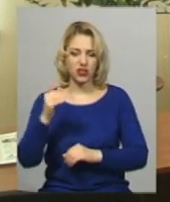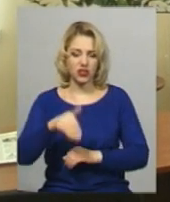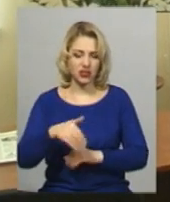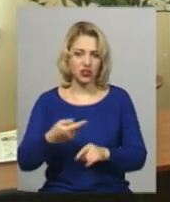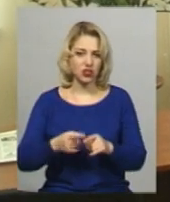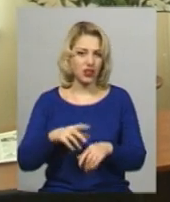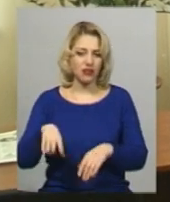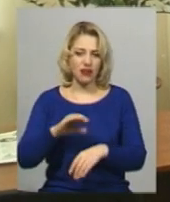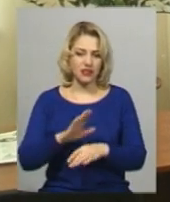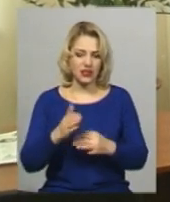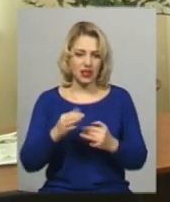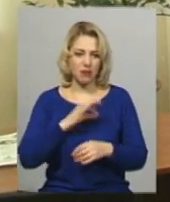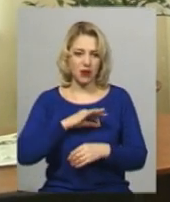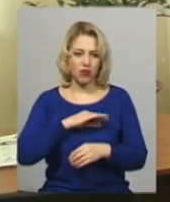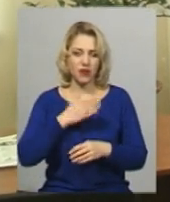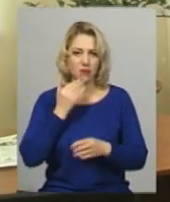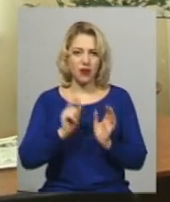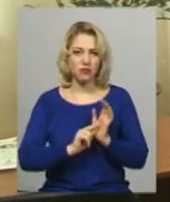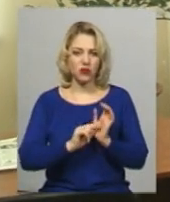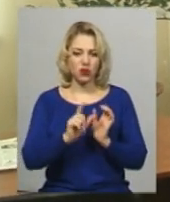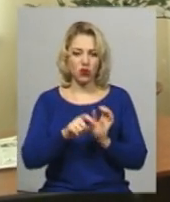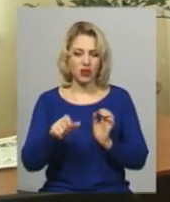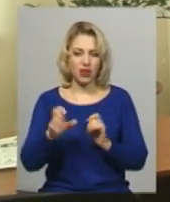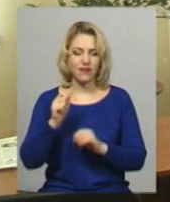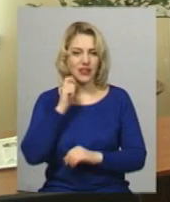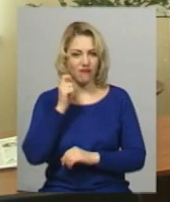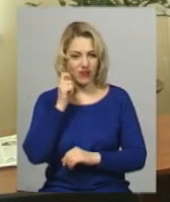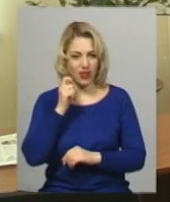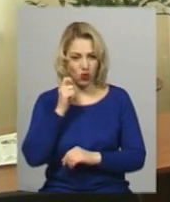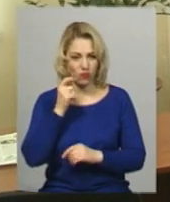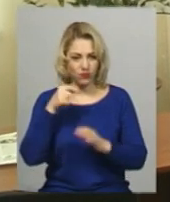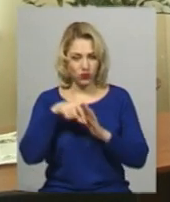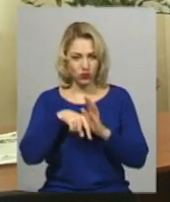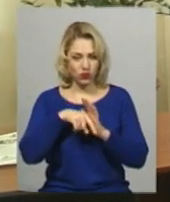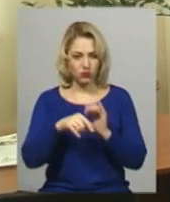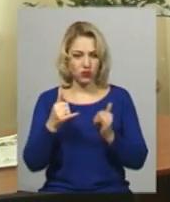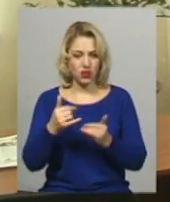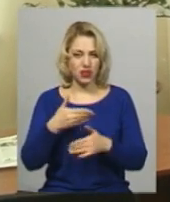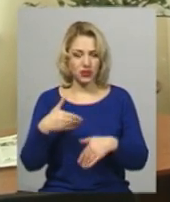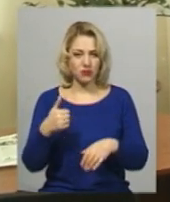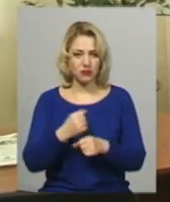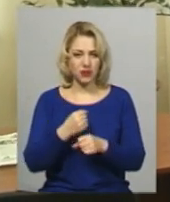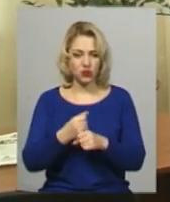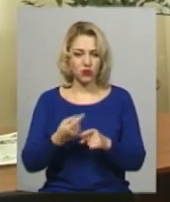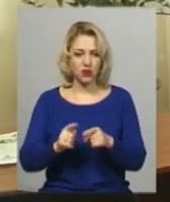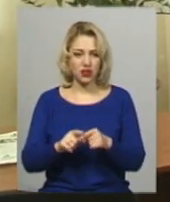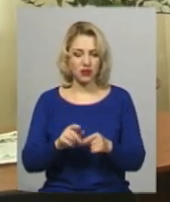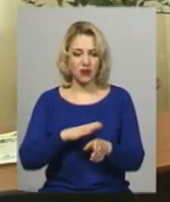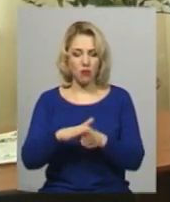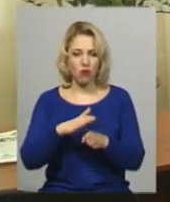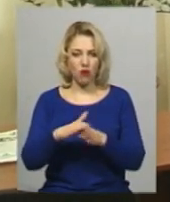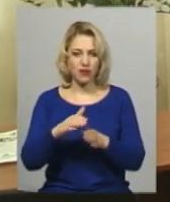пільговики, на обліку немає пенсіонерів за віком. Тобто зараз ми працюємо над наповненням